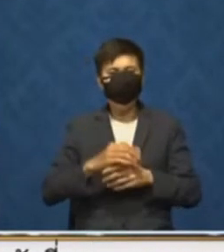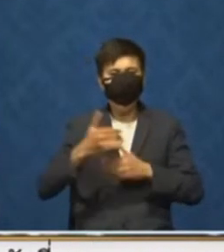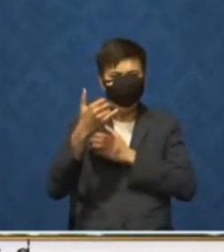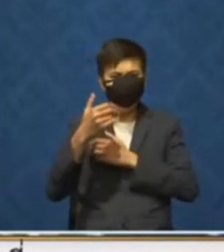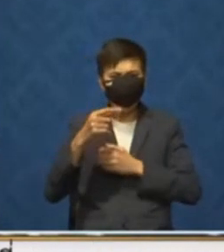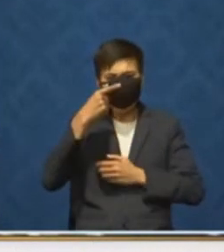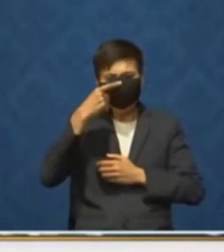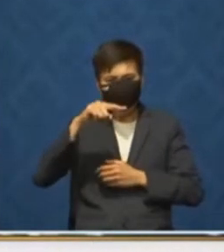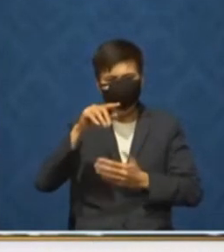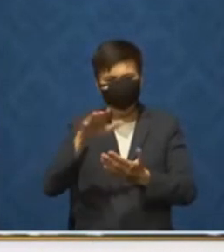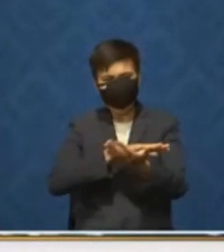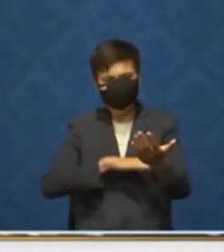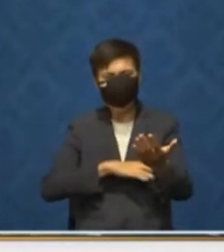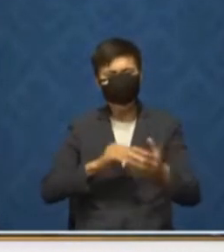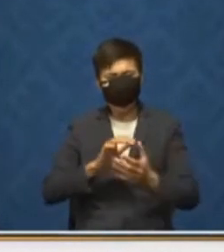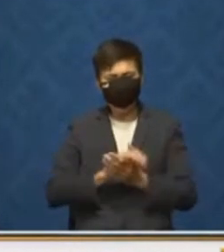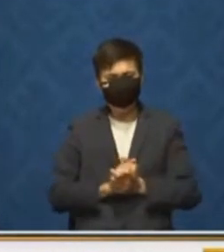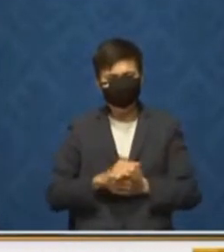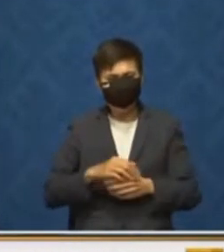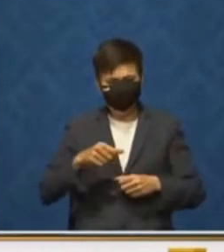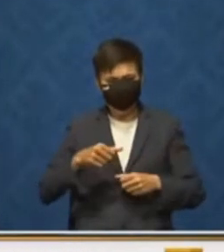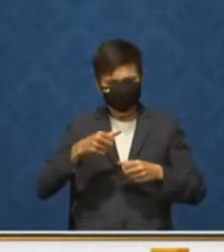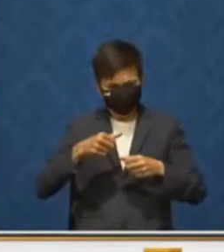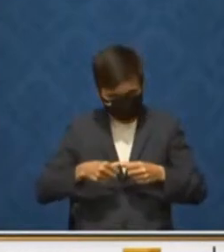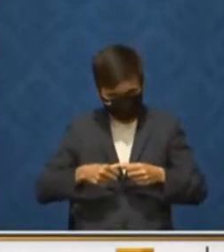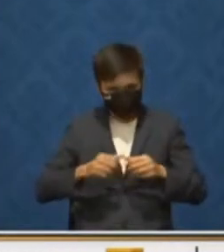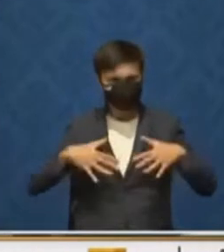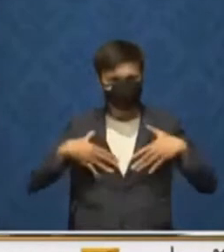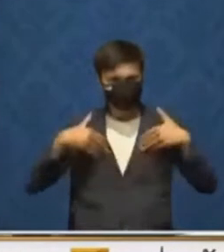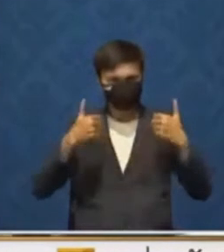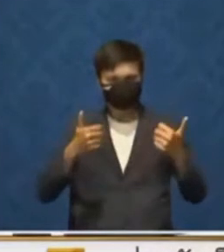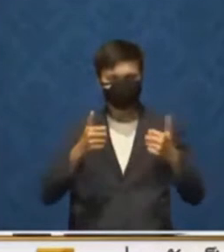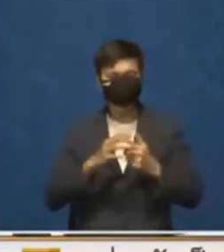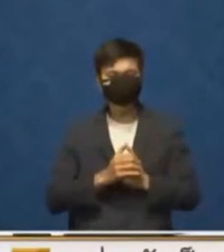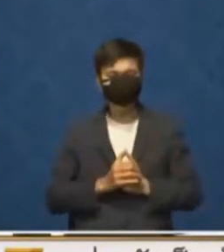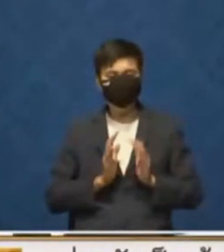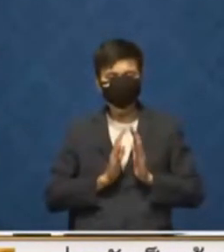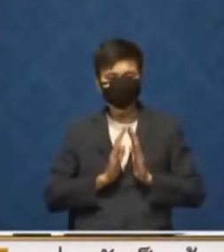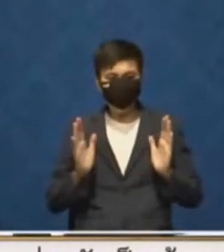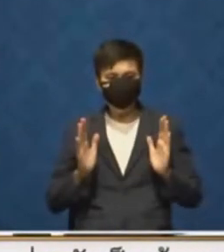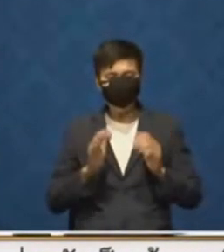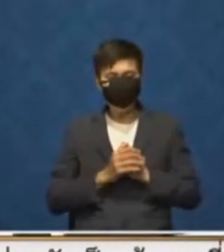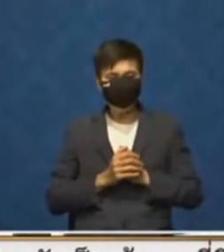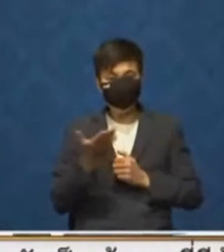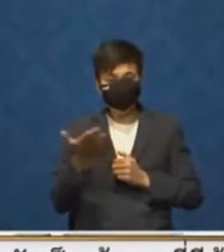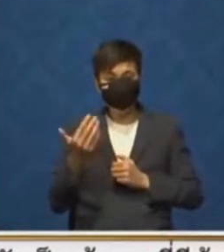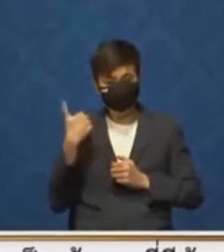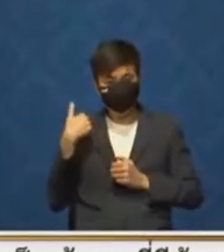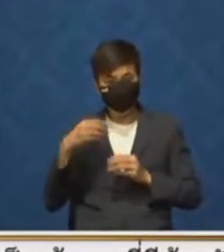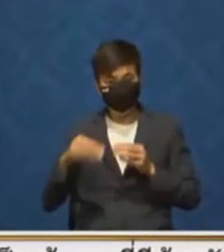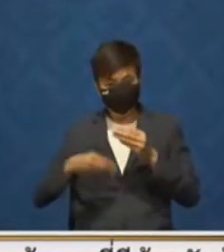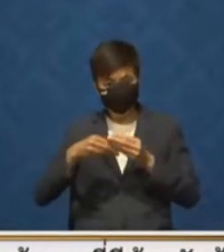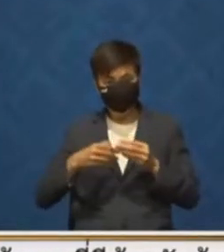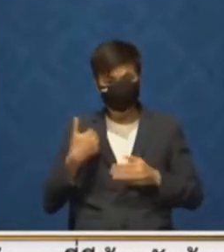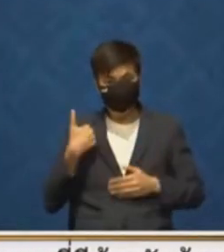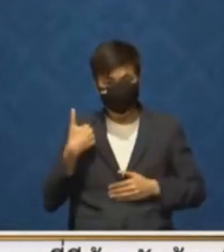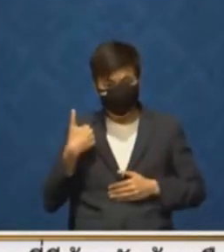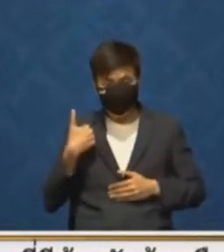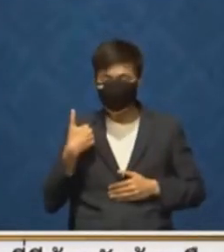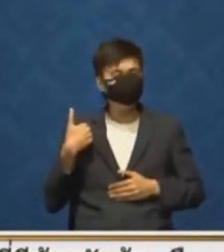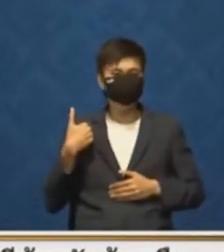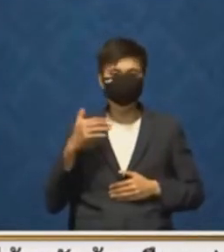รัฐมนตรีครับขอขอบพระคุณครับขอบคุณครับสำลีมีอะไรเพิ่มเติมไหมครับไม่มีนะครับ